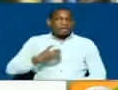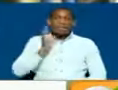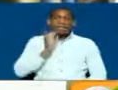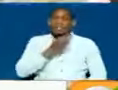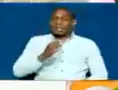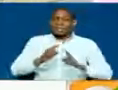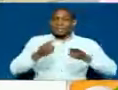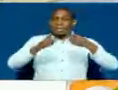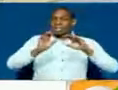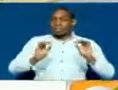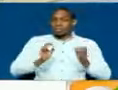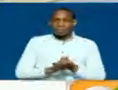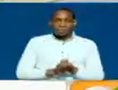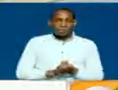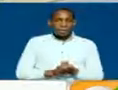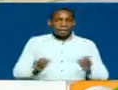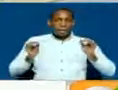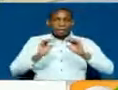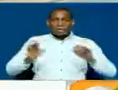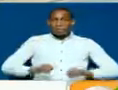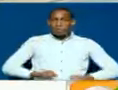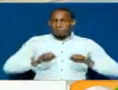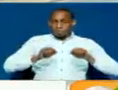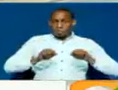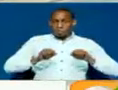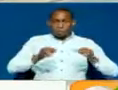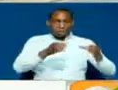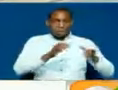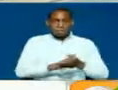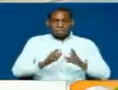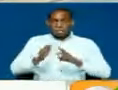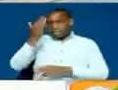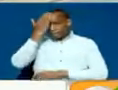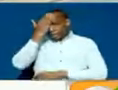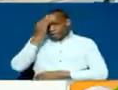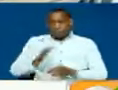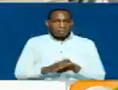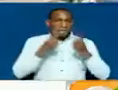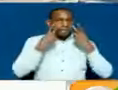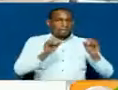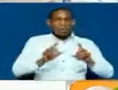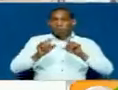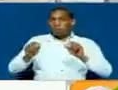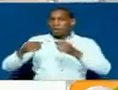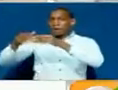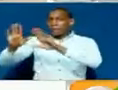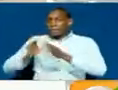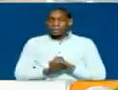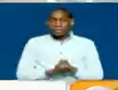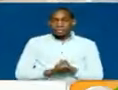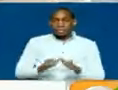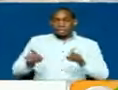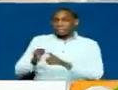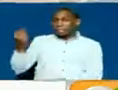bila mafanikio. Sijawahi ona mkuu ule wa kitengo hicho kutoka Jumatatu hiyo, haonekani, naambiwa mara yuko mara yuko.